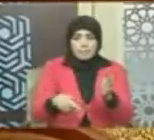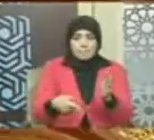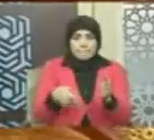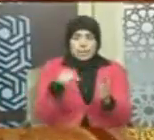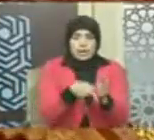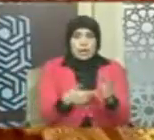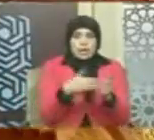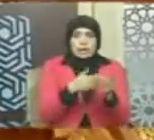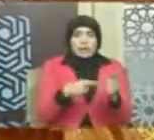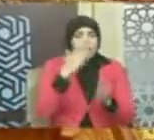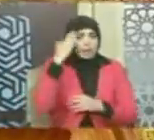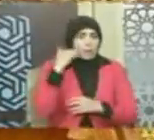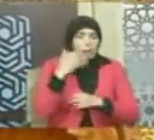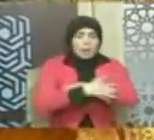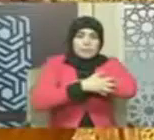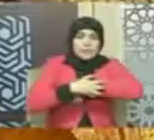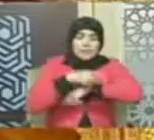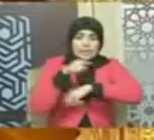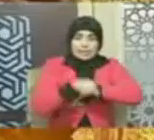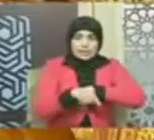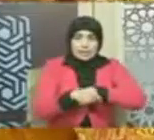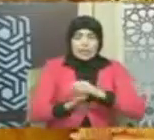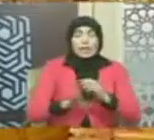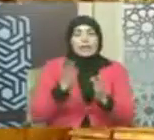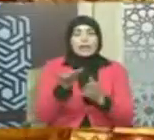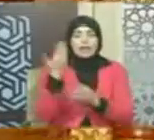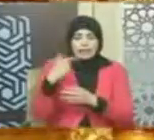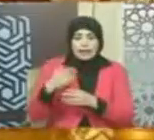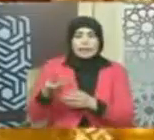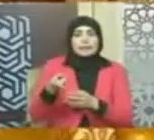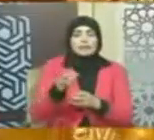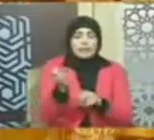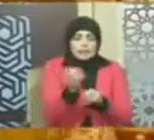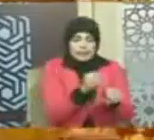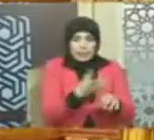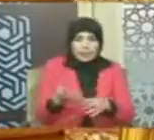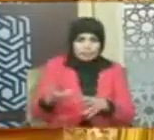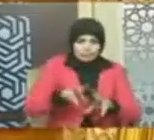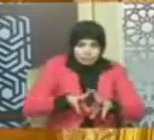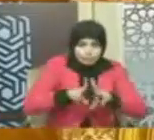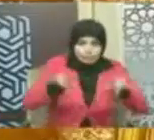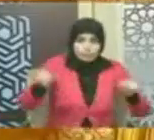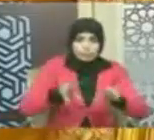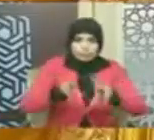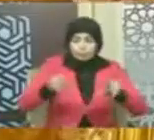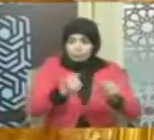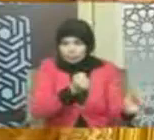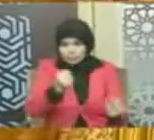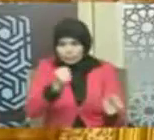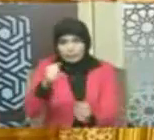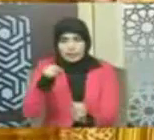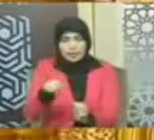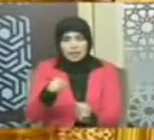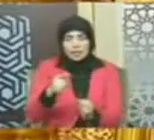السوداء التي كانت تقم المسجد، أي تجمع القمامة منه، وافتقدها النبي صلى الله عليه